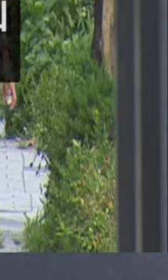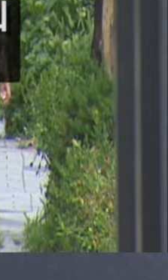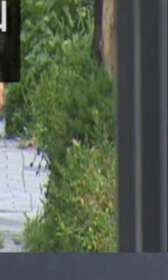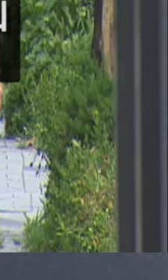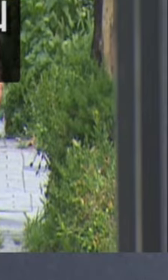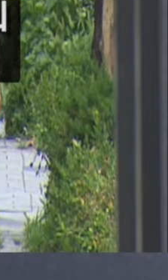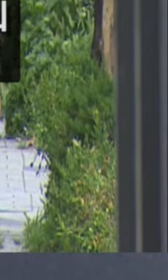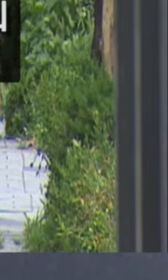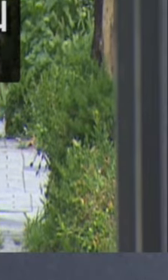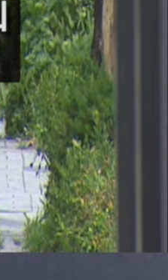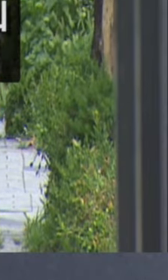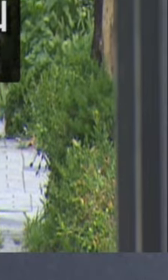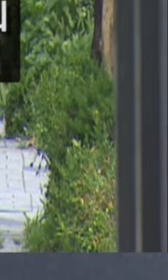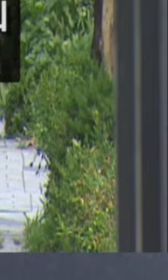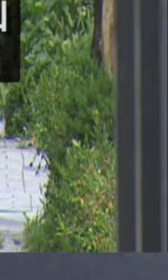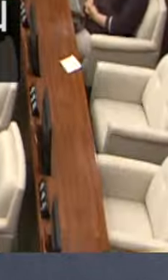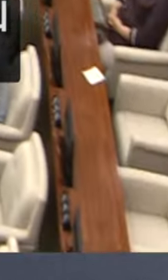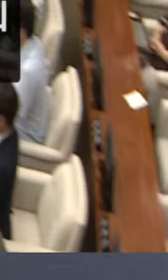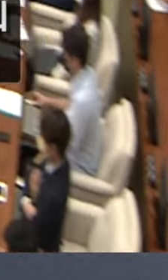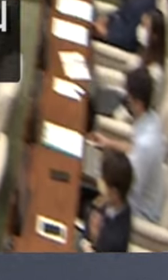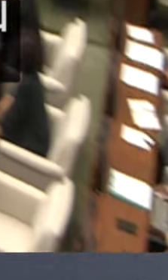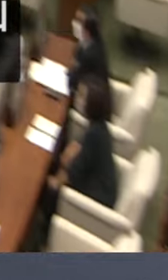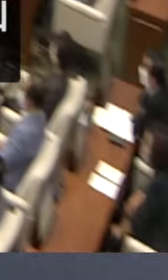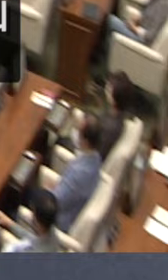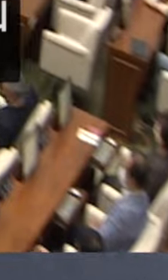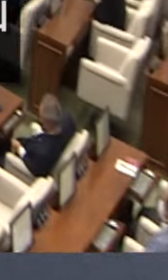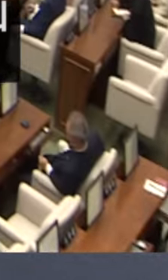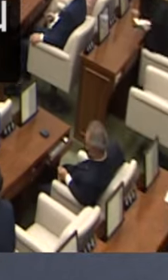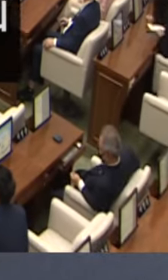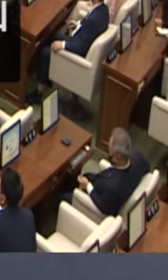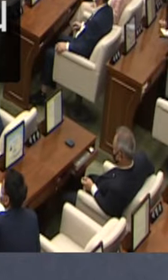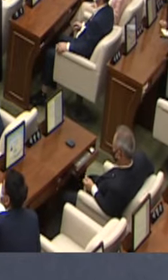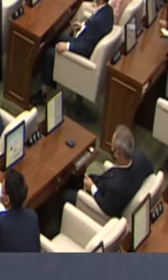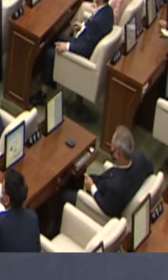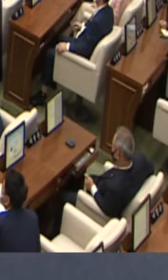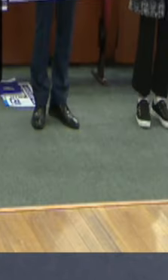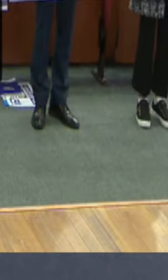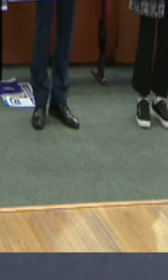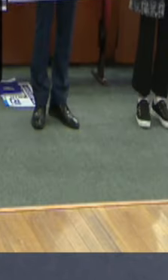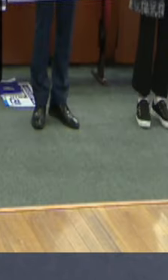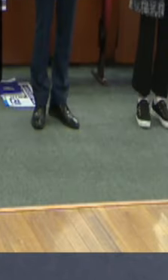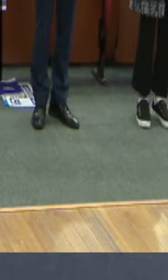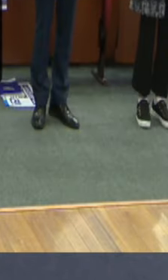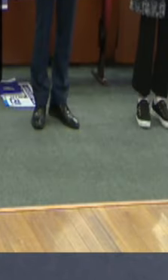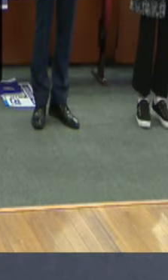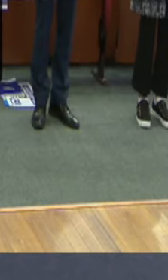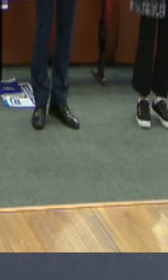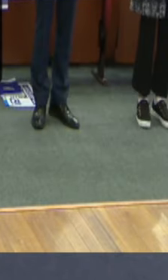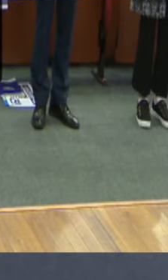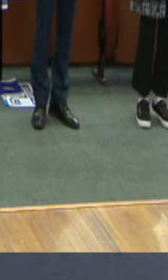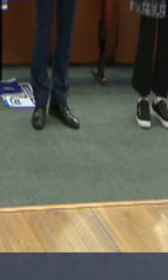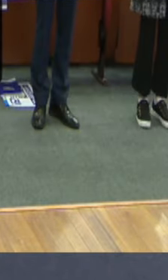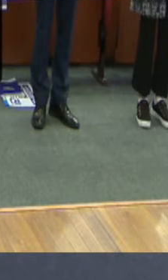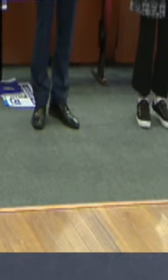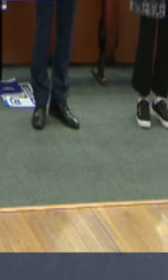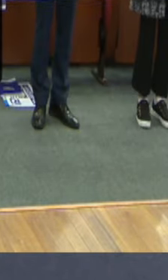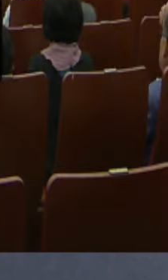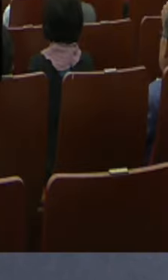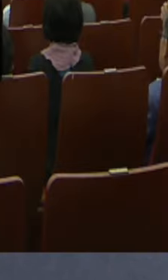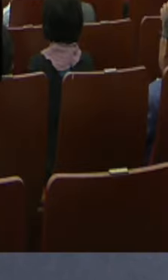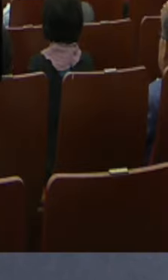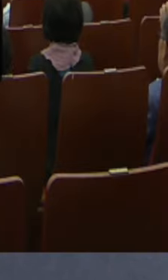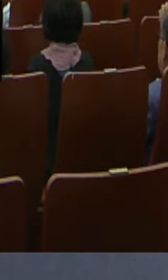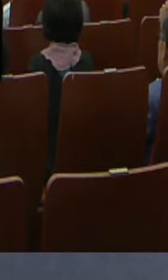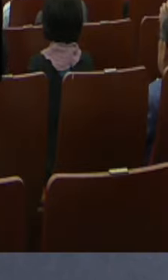지목됩니다. 이런 지적은 2년 전 오세훈 서울시장의 발언에서부터 비롯됩니다. 2019년 서울시가 발표한 강북횡단선